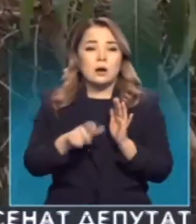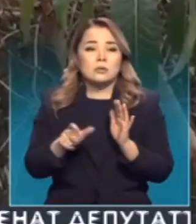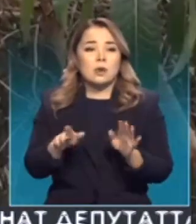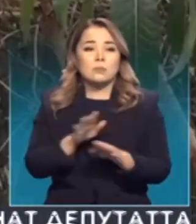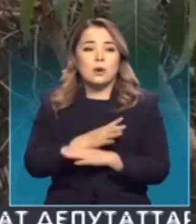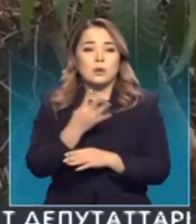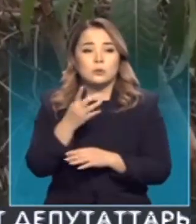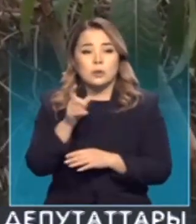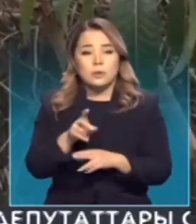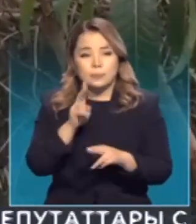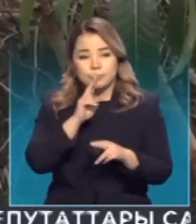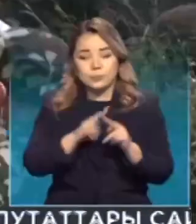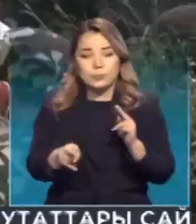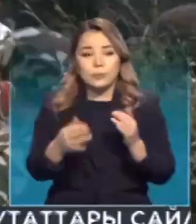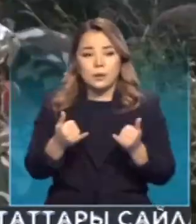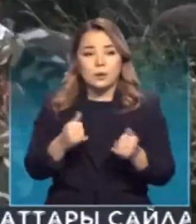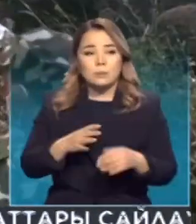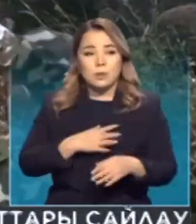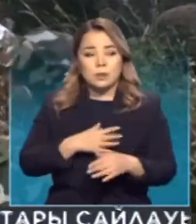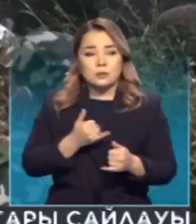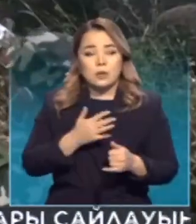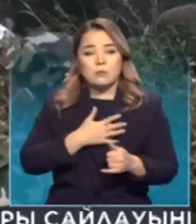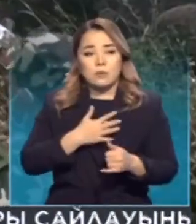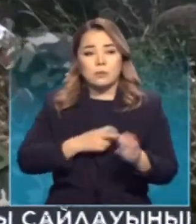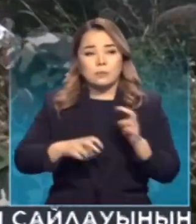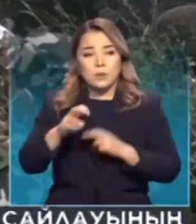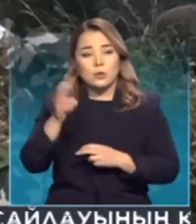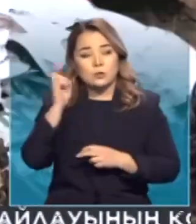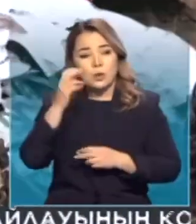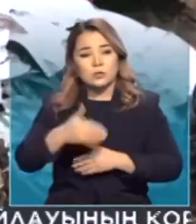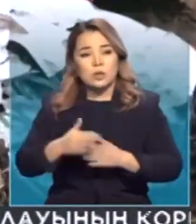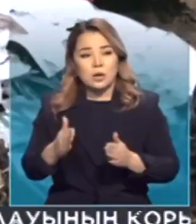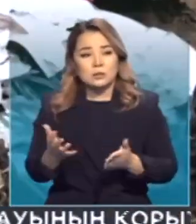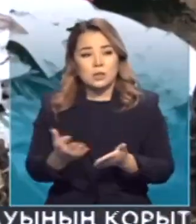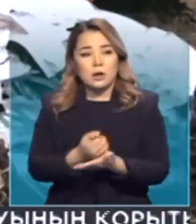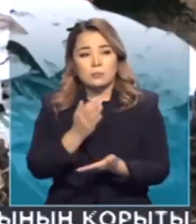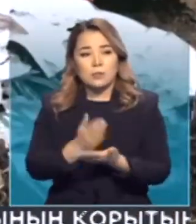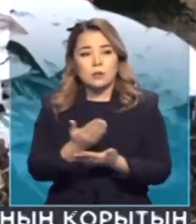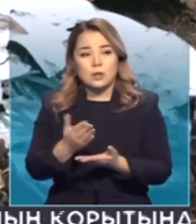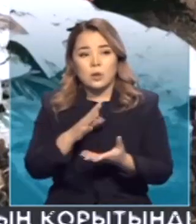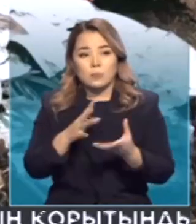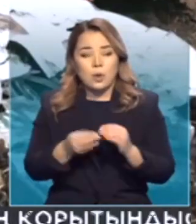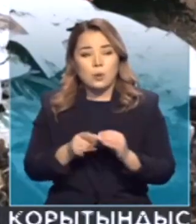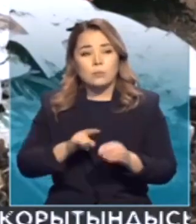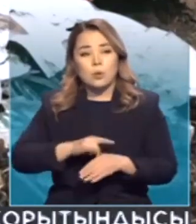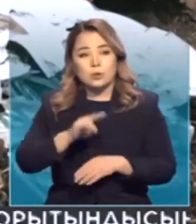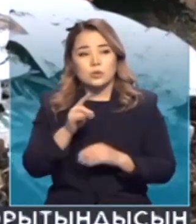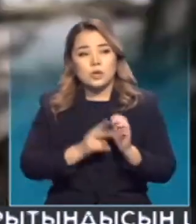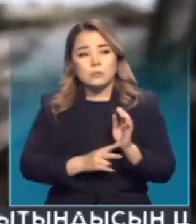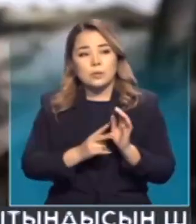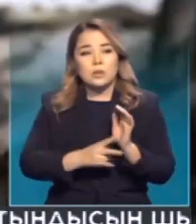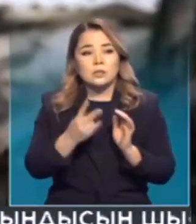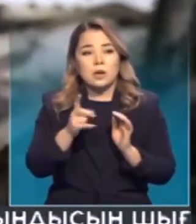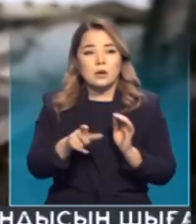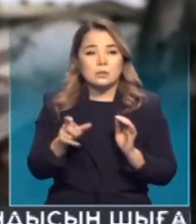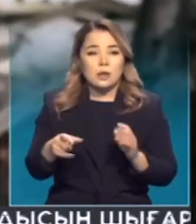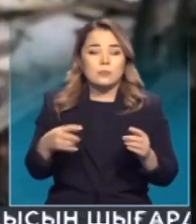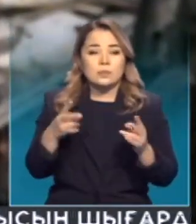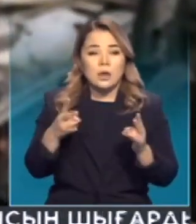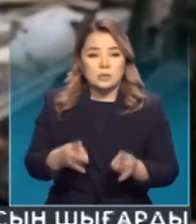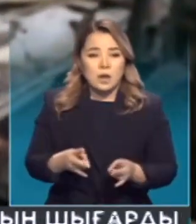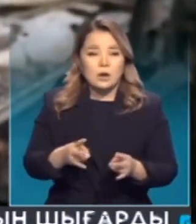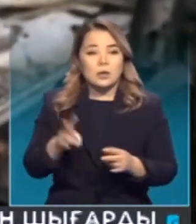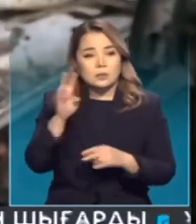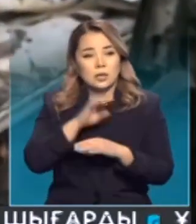4-і жоғалып кетті. Екі моторлы әуе машинасының қара жәшігі бірнеше сағат бұрын табылды. Жалпы алғанда оның бортында 72 адам болған. Трагедияға байланысты